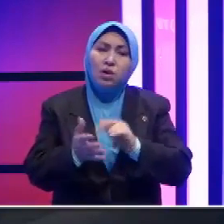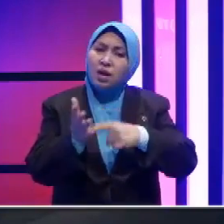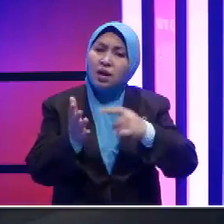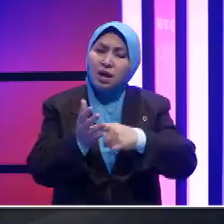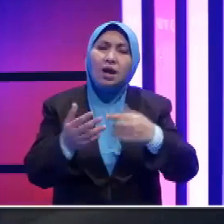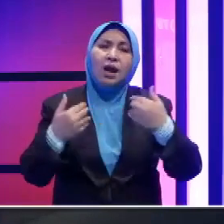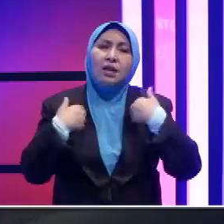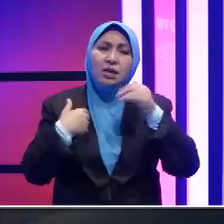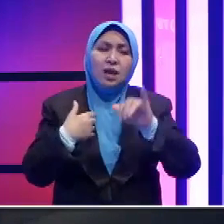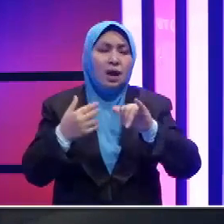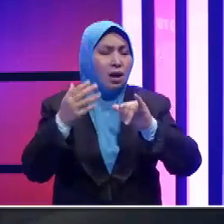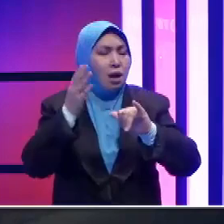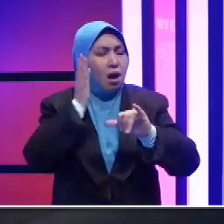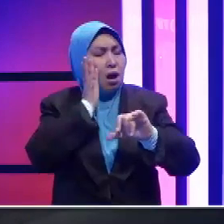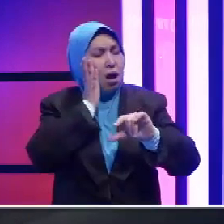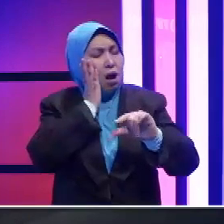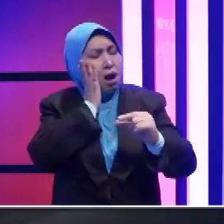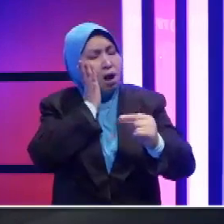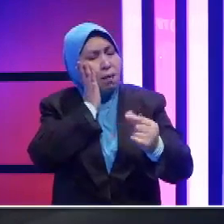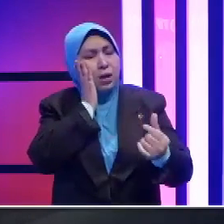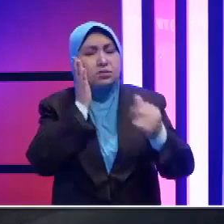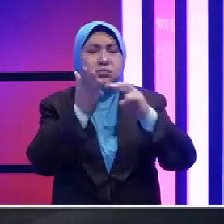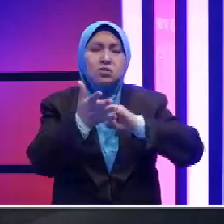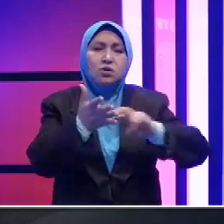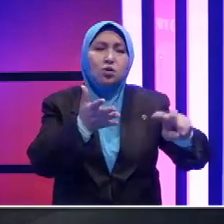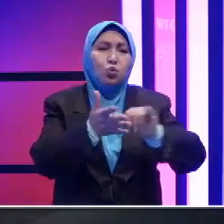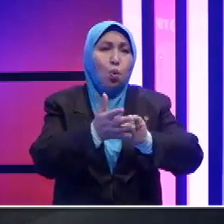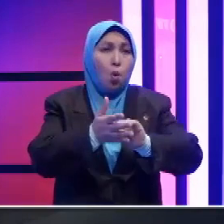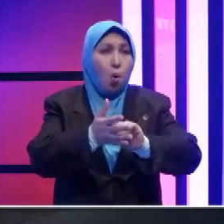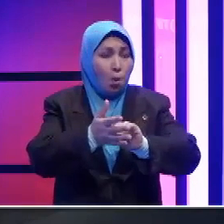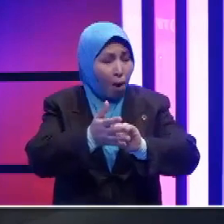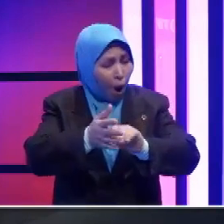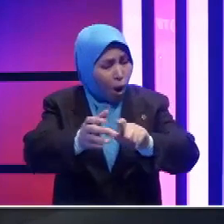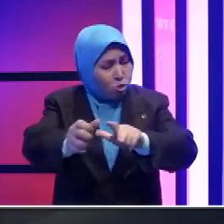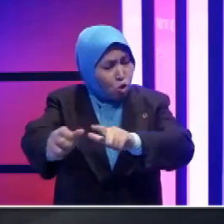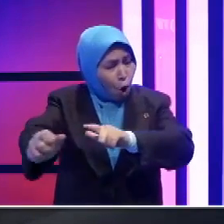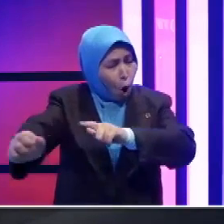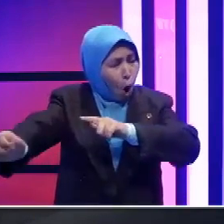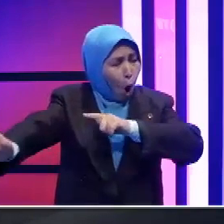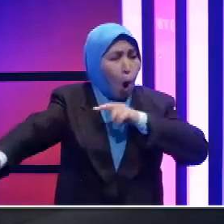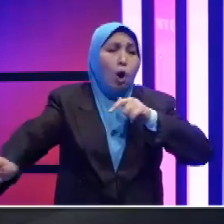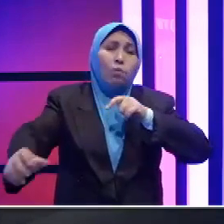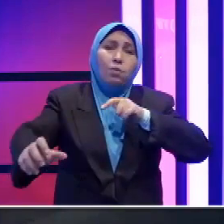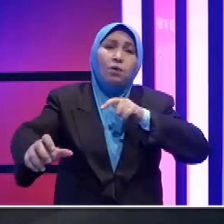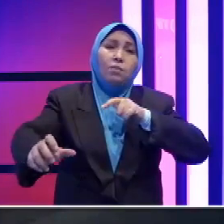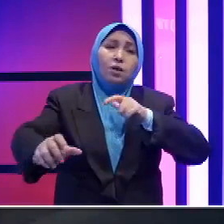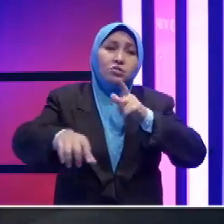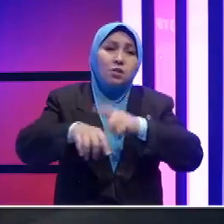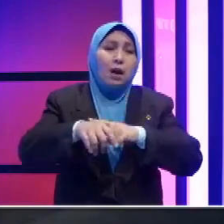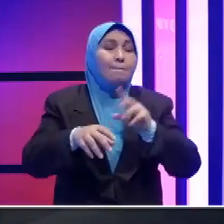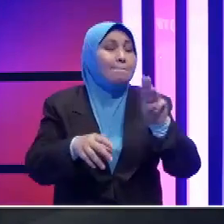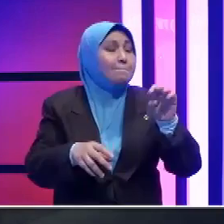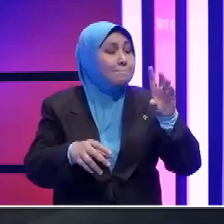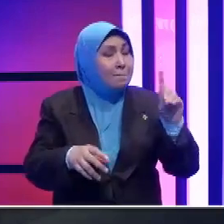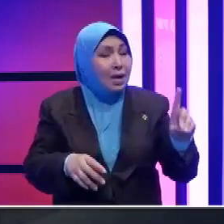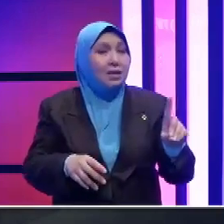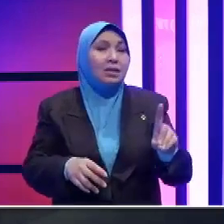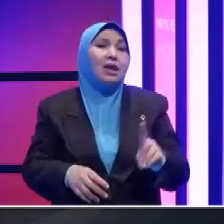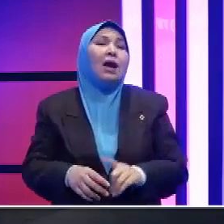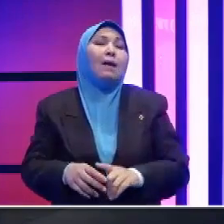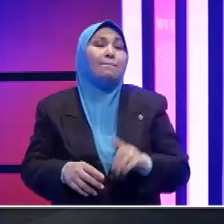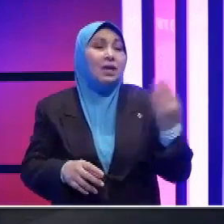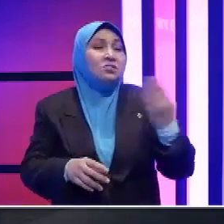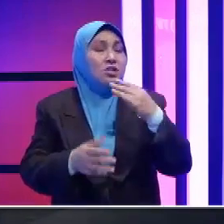yang betul ketika mati 7 panjang sangat hari tapi kalau waktu itu dipinjem